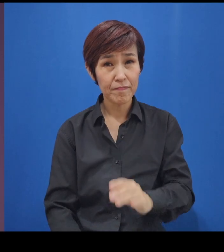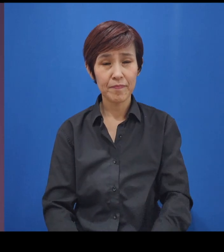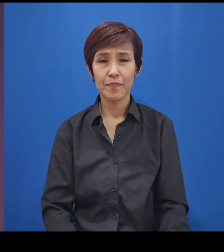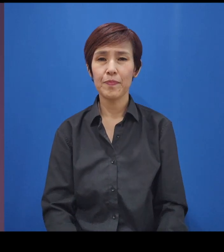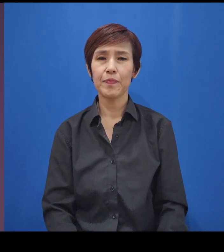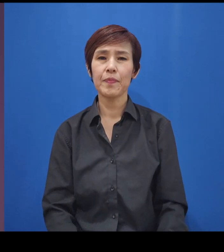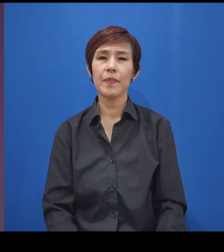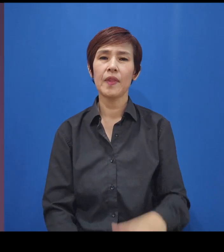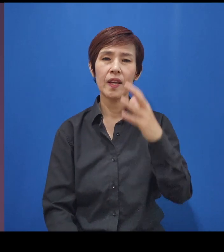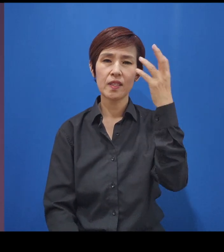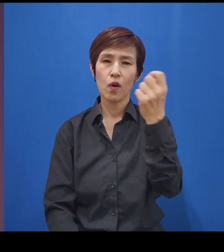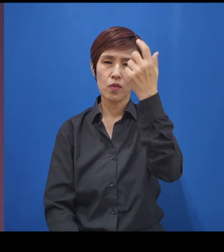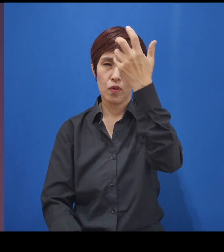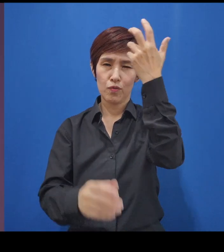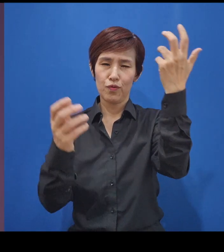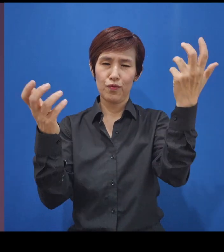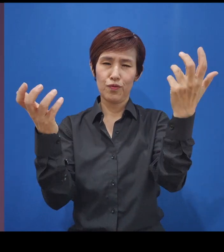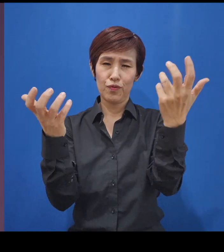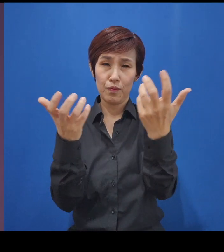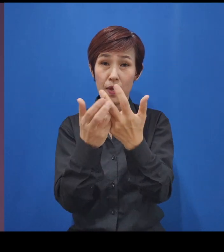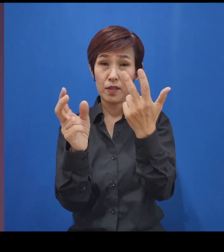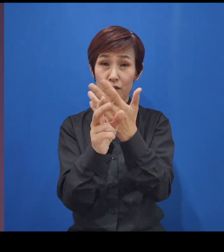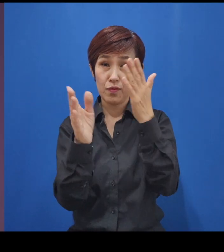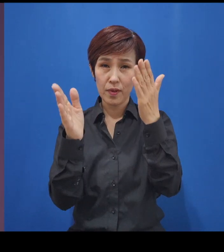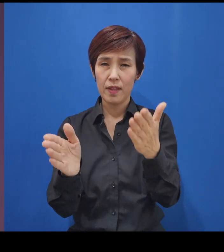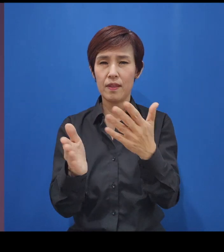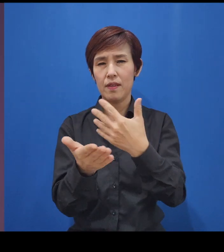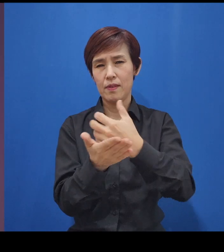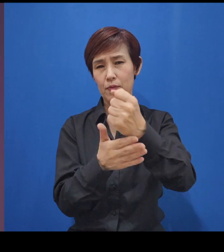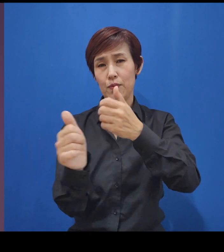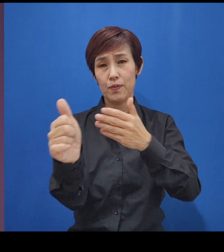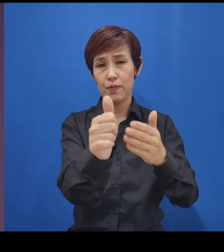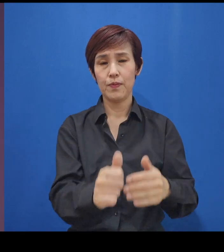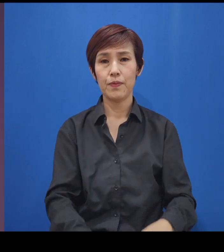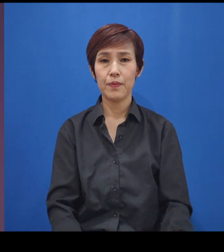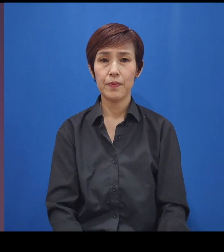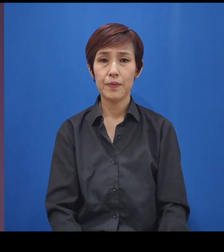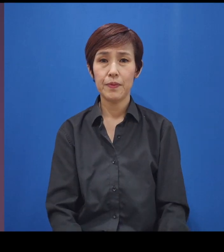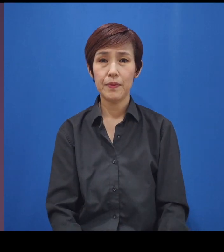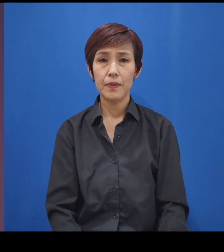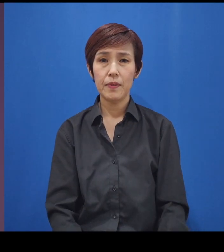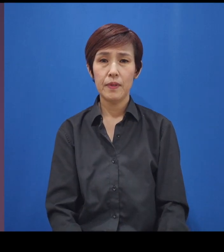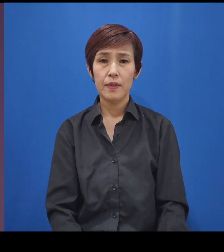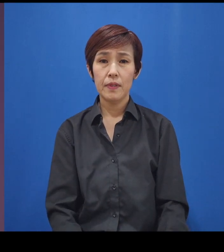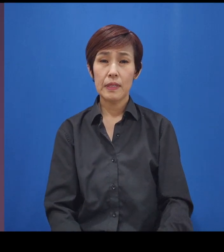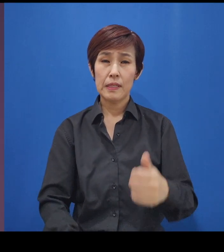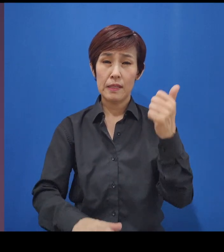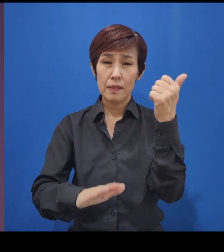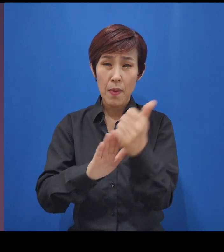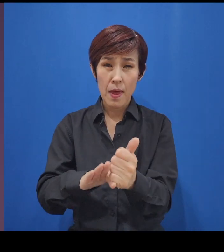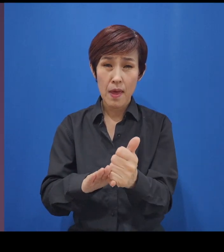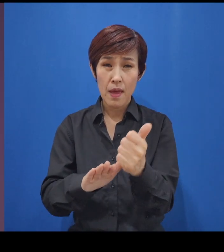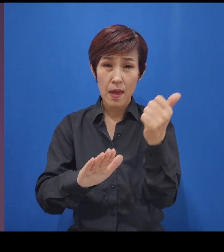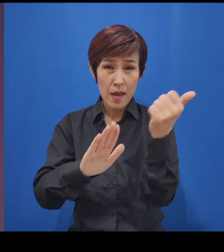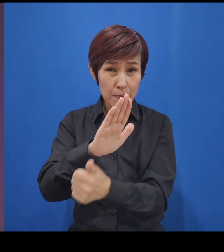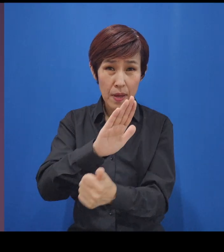성령 충만한 이번 한 주가 되면 참 좋겠습니다. 그런데 이 일에 실패한